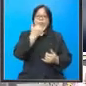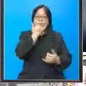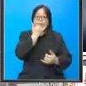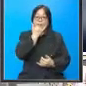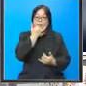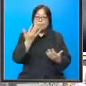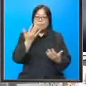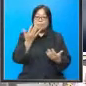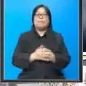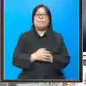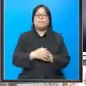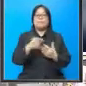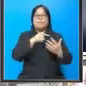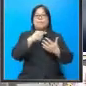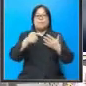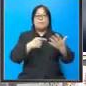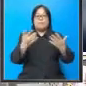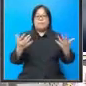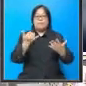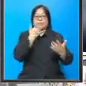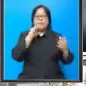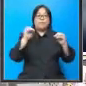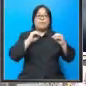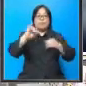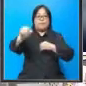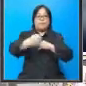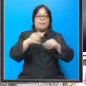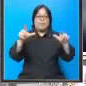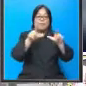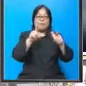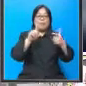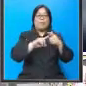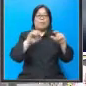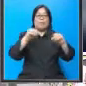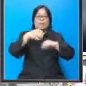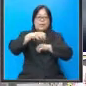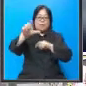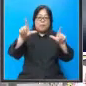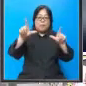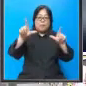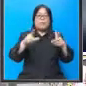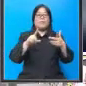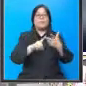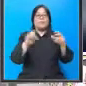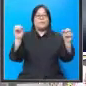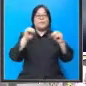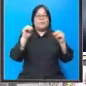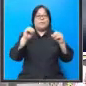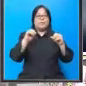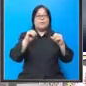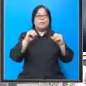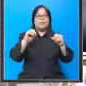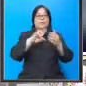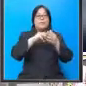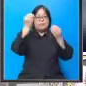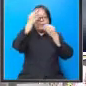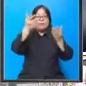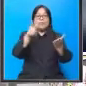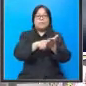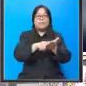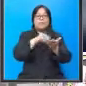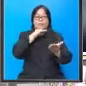kesalahan-kesalahan yang diantaranya jadi info pemilik jadi export lebih jadwal pengisian palsu